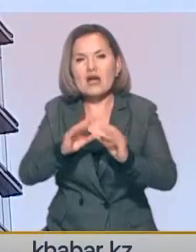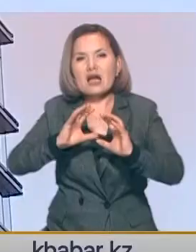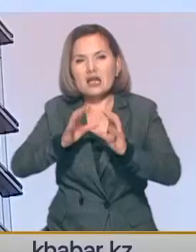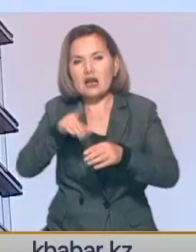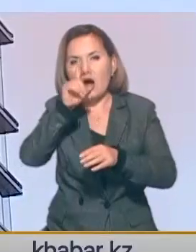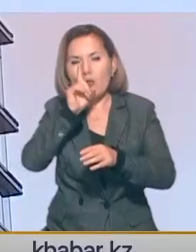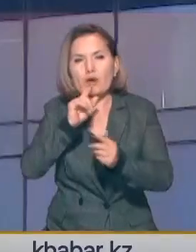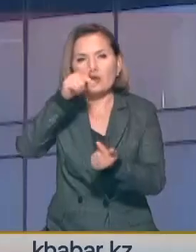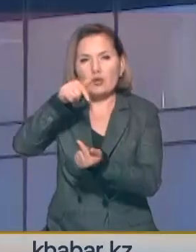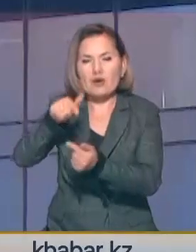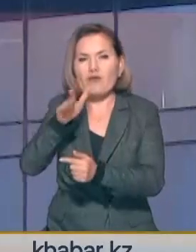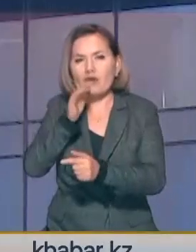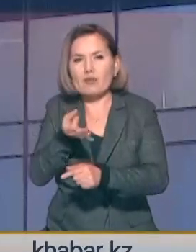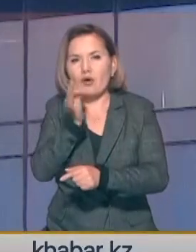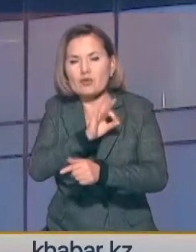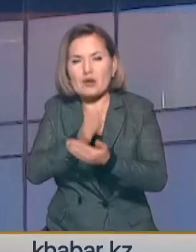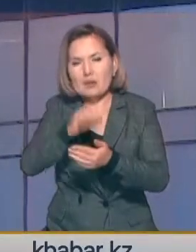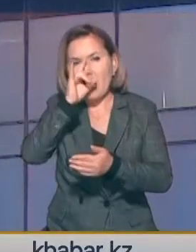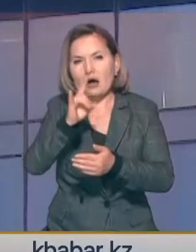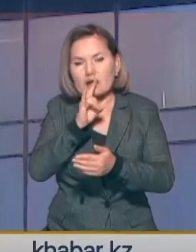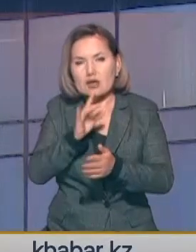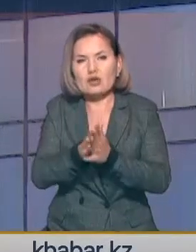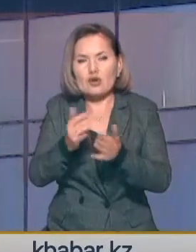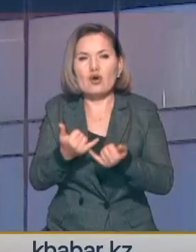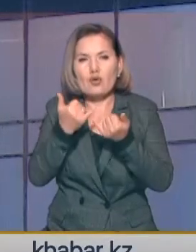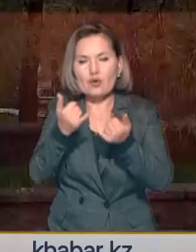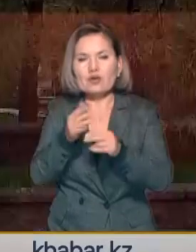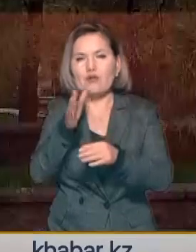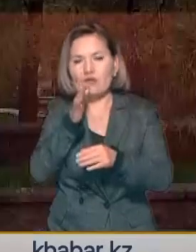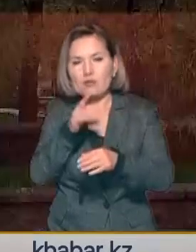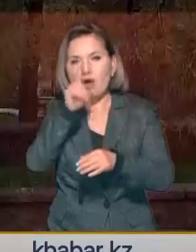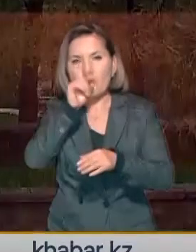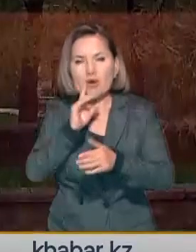келетін уақыт белдеуін қолданады. Қазақстан үшін ол UTC 5.